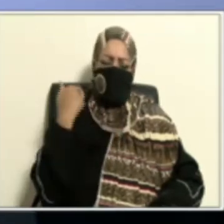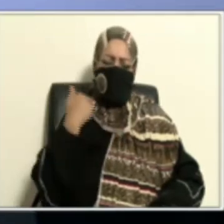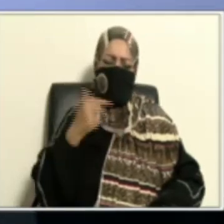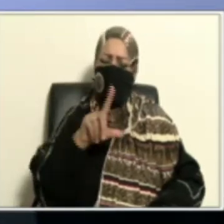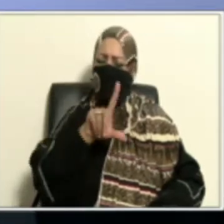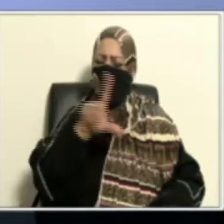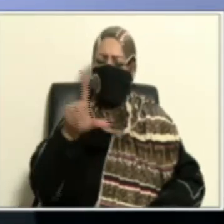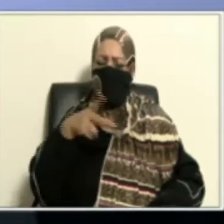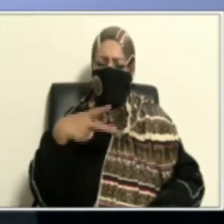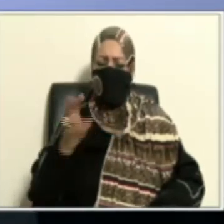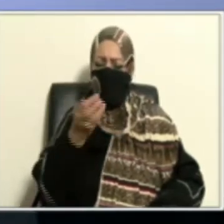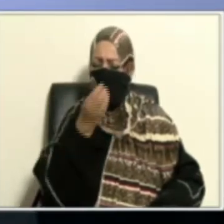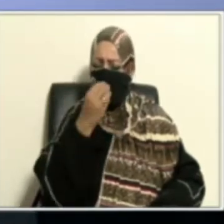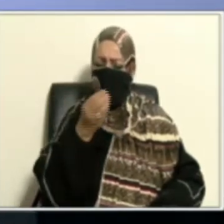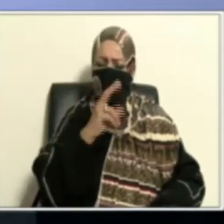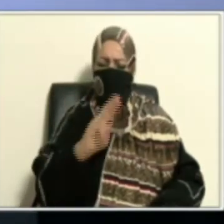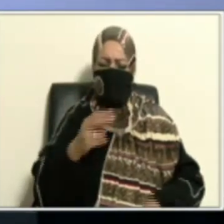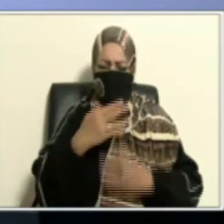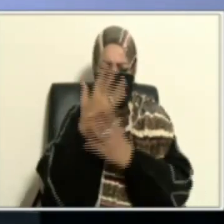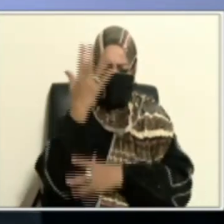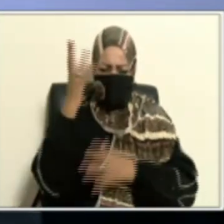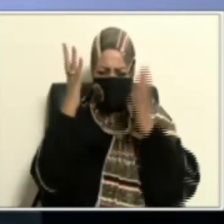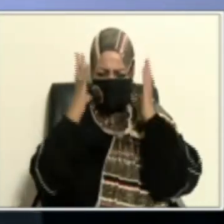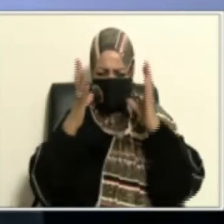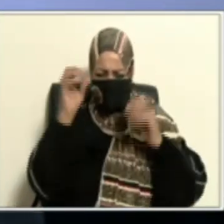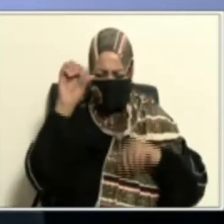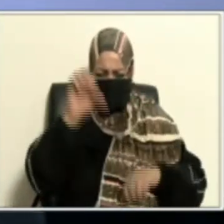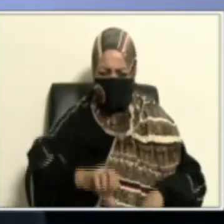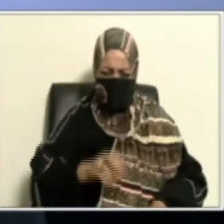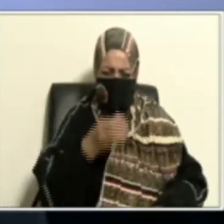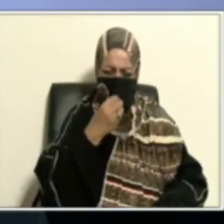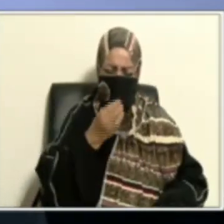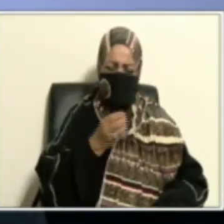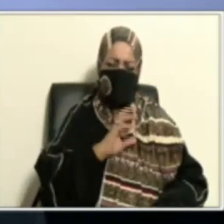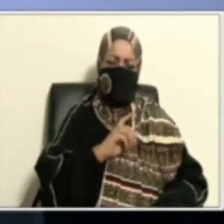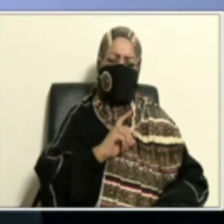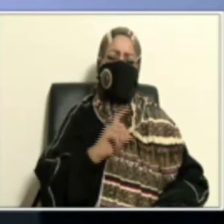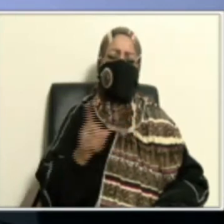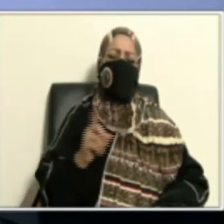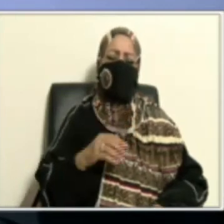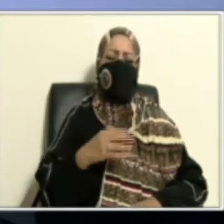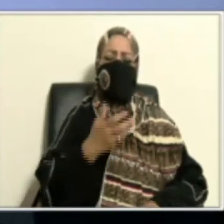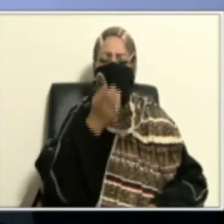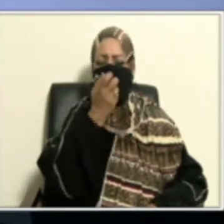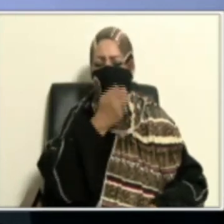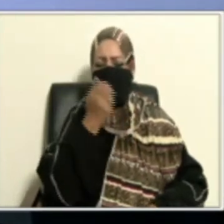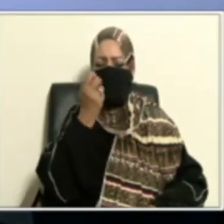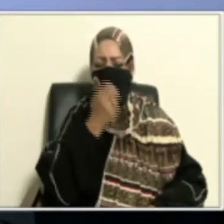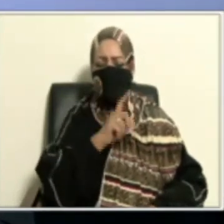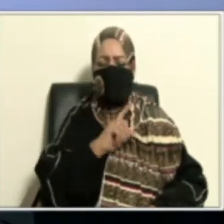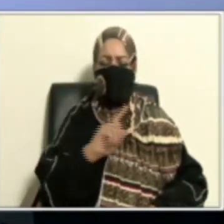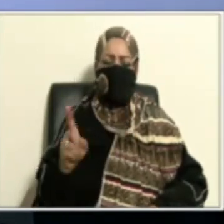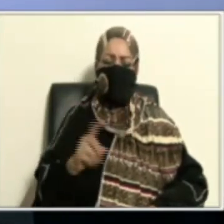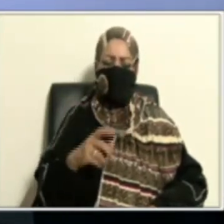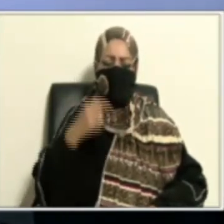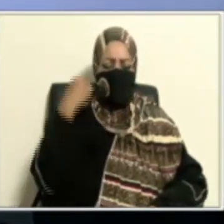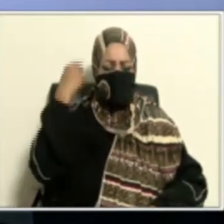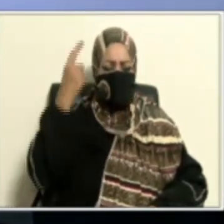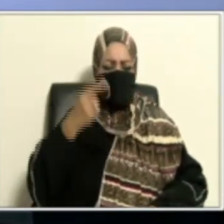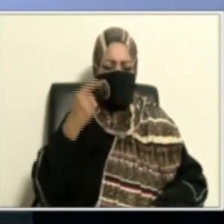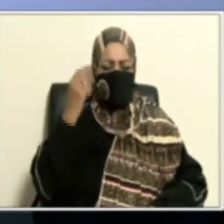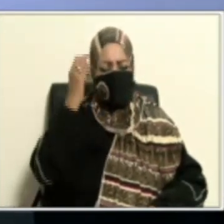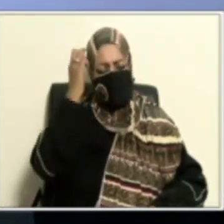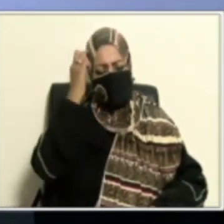لا ينشغل بالمضغ أو بدخول شيء إلى جوفه وهو يصلي. بهذا أكون